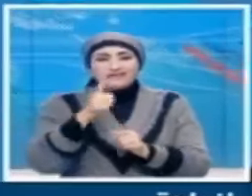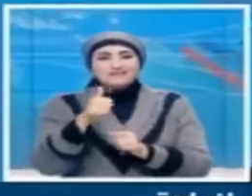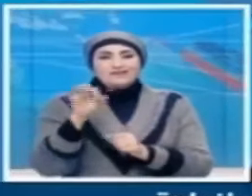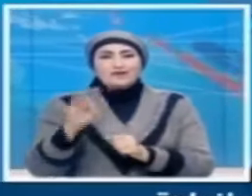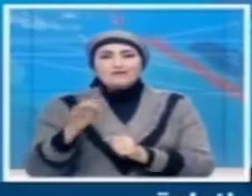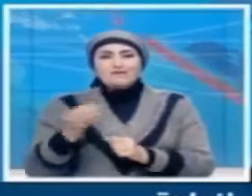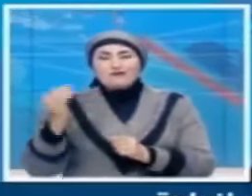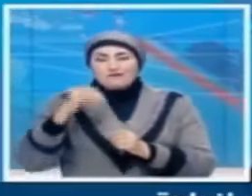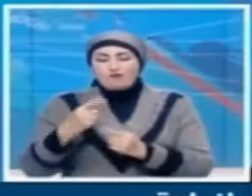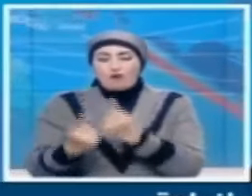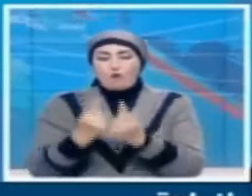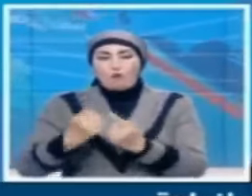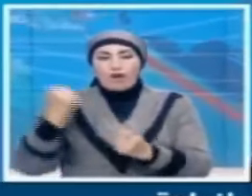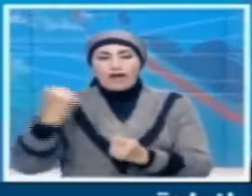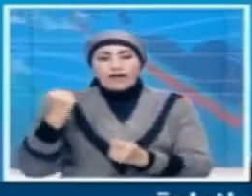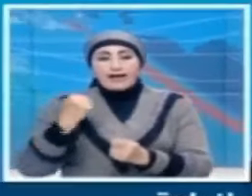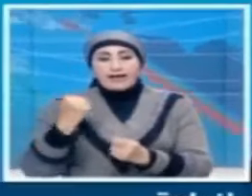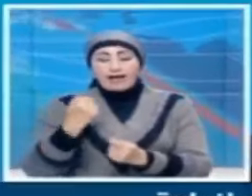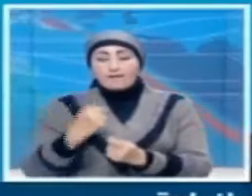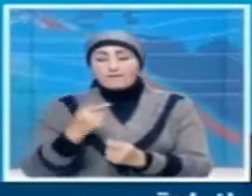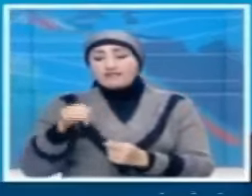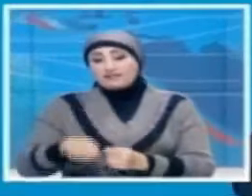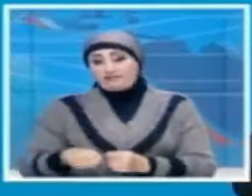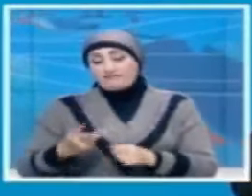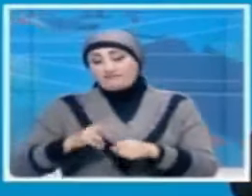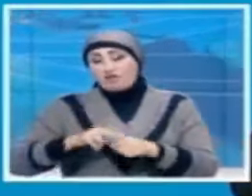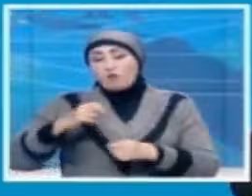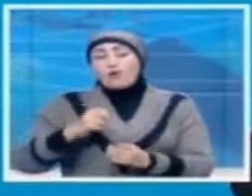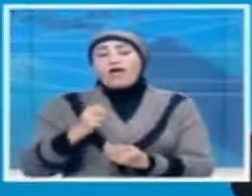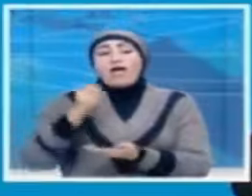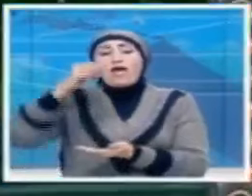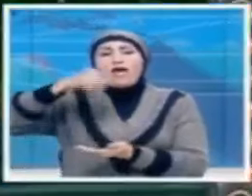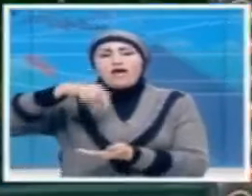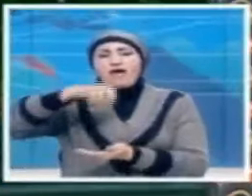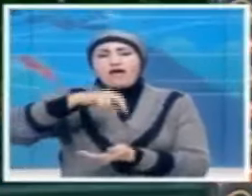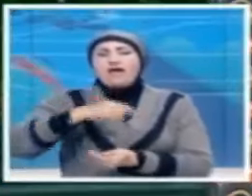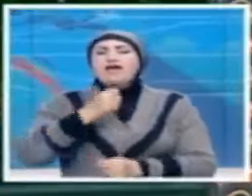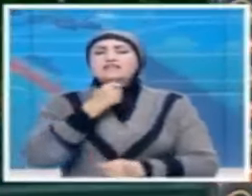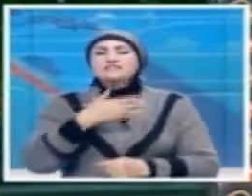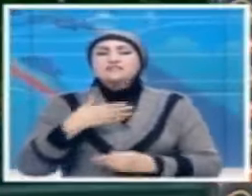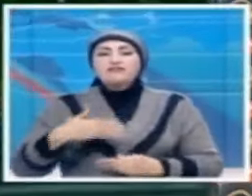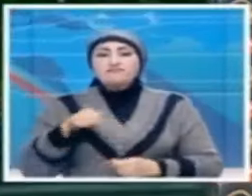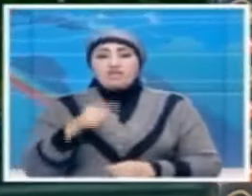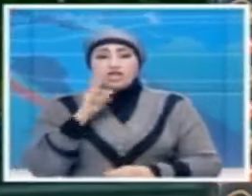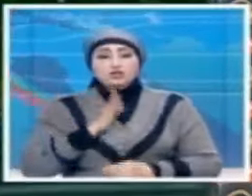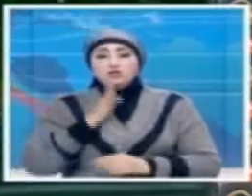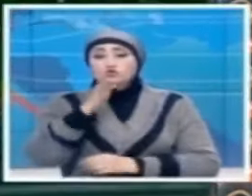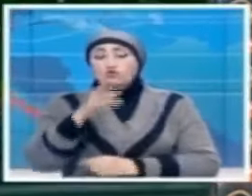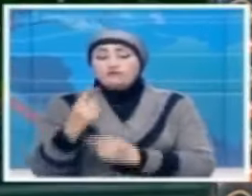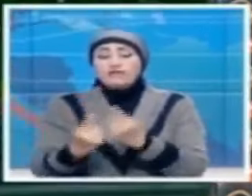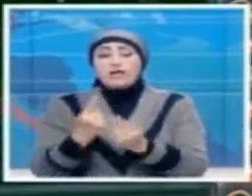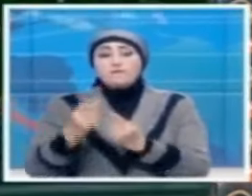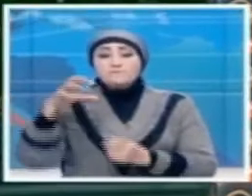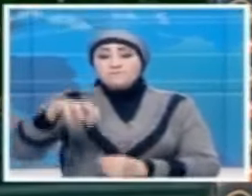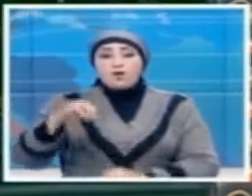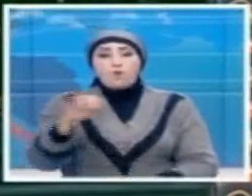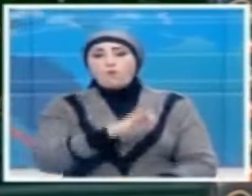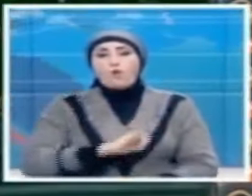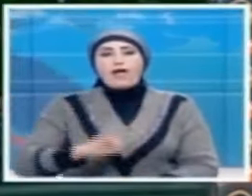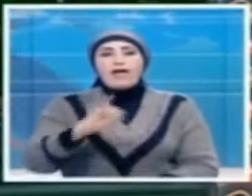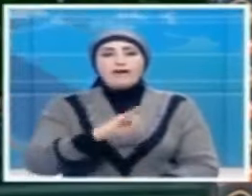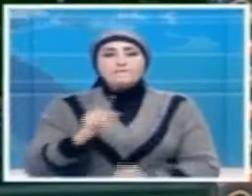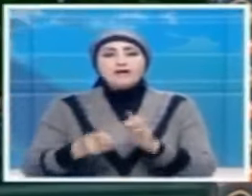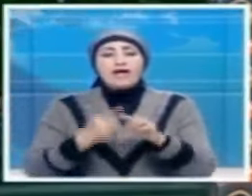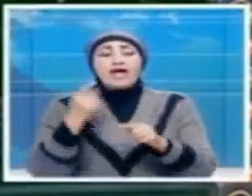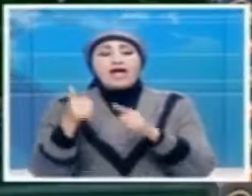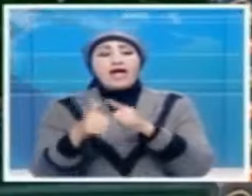إنتاجية الفدان وتقليل الاعتماد على الأسمدة. احنا زرنا مزرعتين او مكانين مهمين جدا.